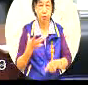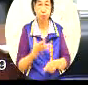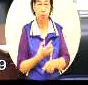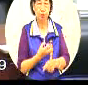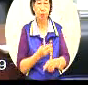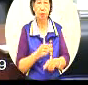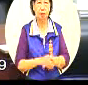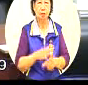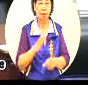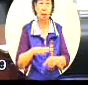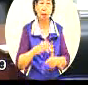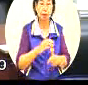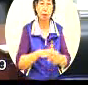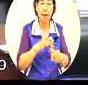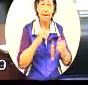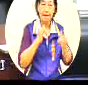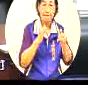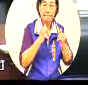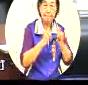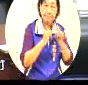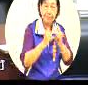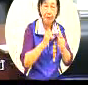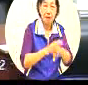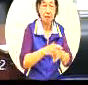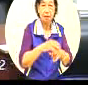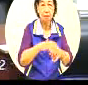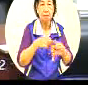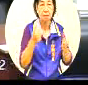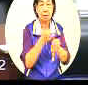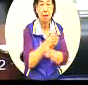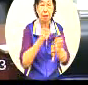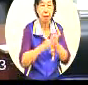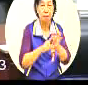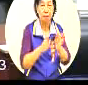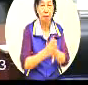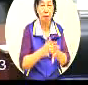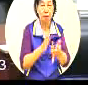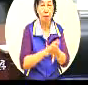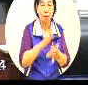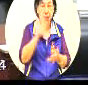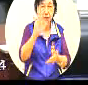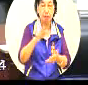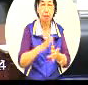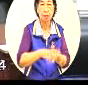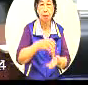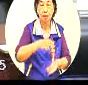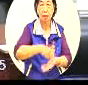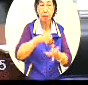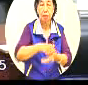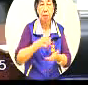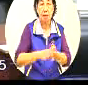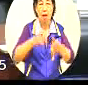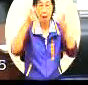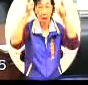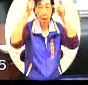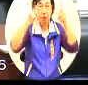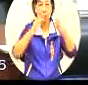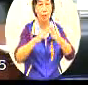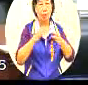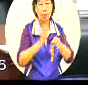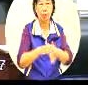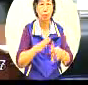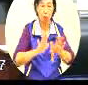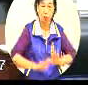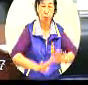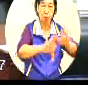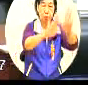是我们民意代表，我都希望说未来大家讲到我们高雄市都是觉得说这是一个进步的城市，我们这大家都乐于